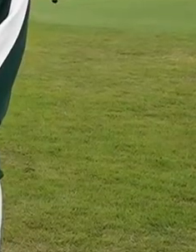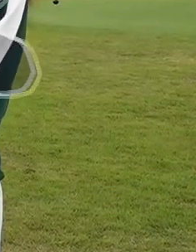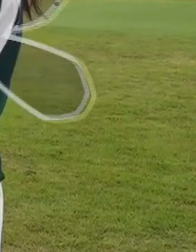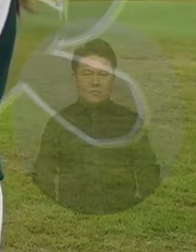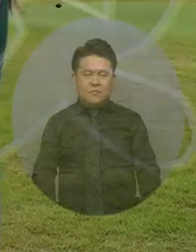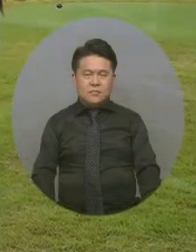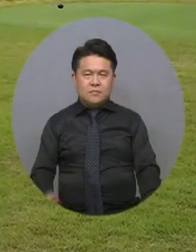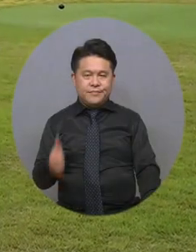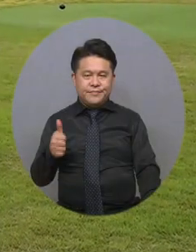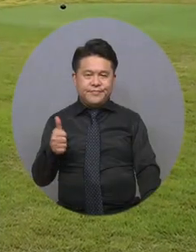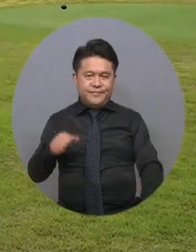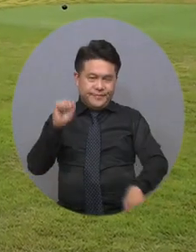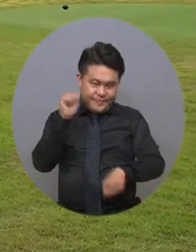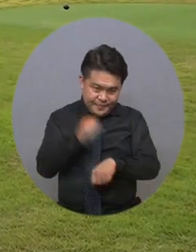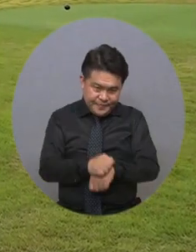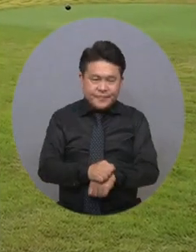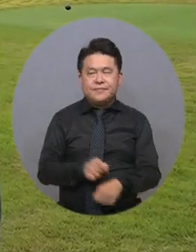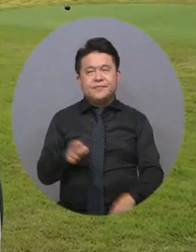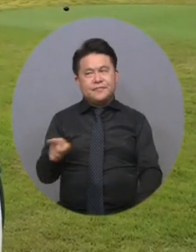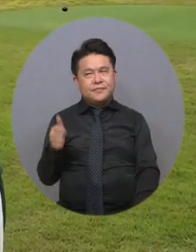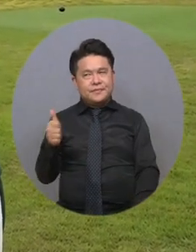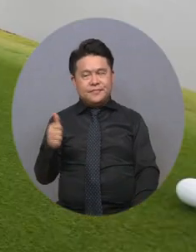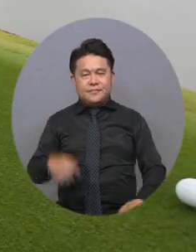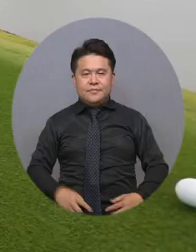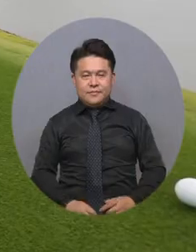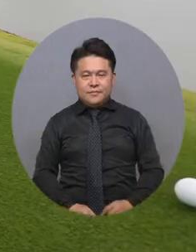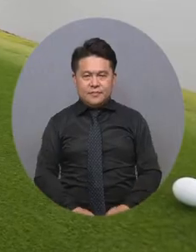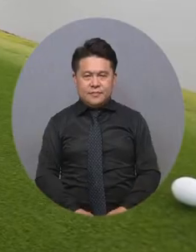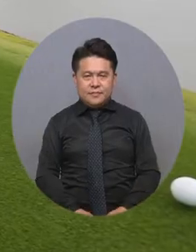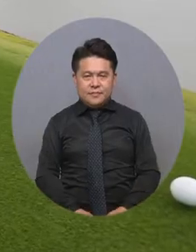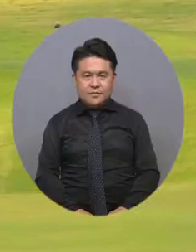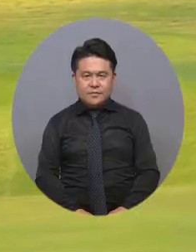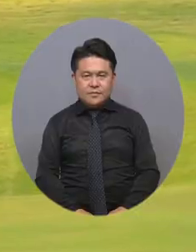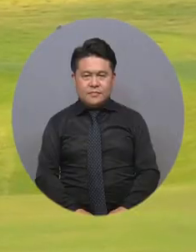부샤 잘 치잖아요. 부샤.